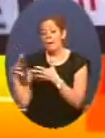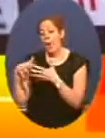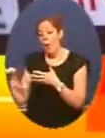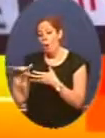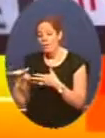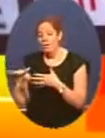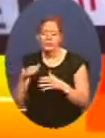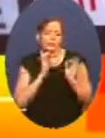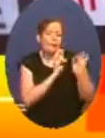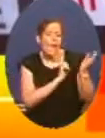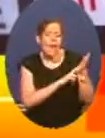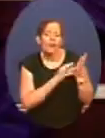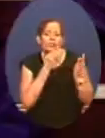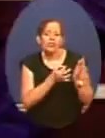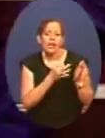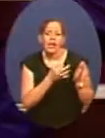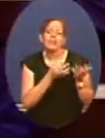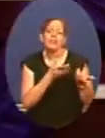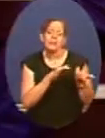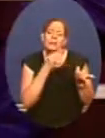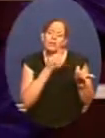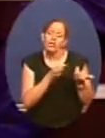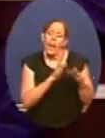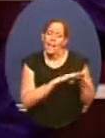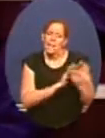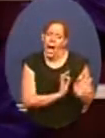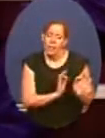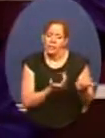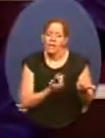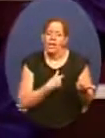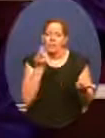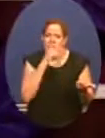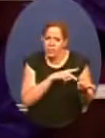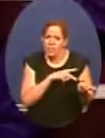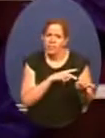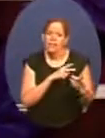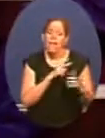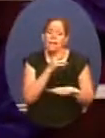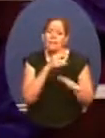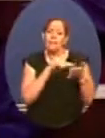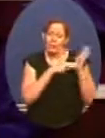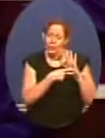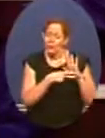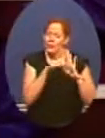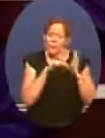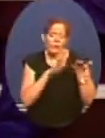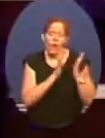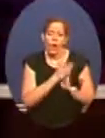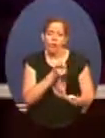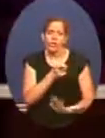עדיין... נכון, אבל השאלה, אתה יודע, וזה גם שאלה ושאלה פרקטית. אני מבין, ומבינים את ההיסטוריה ואת המטענים, אבל שאתה